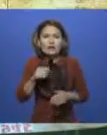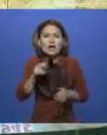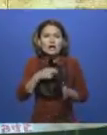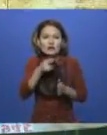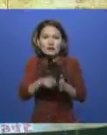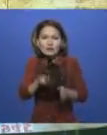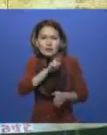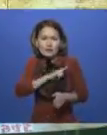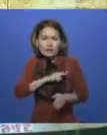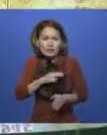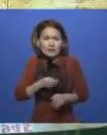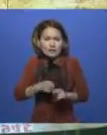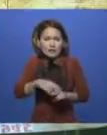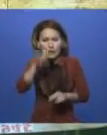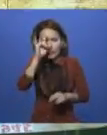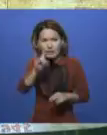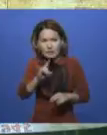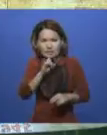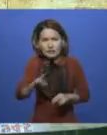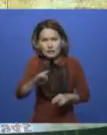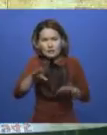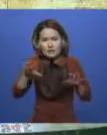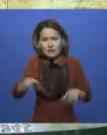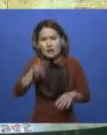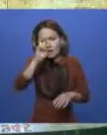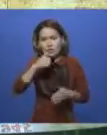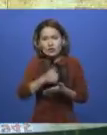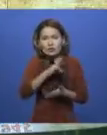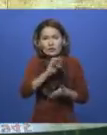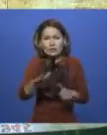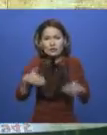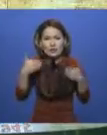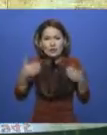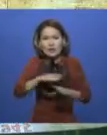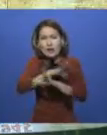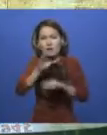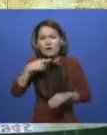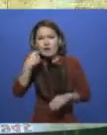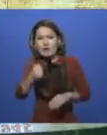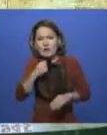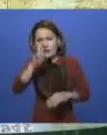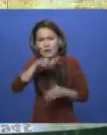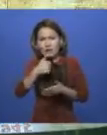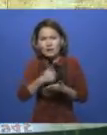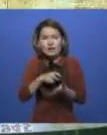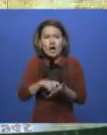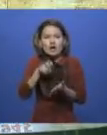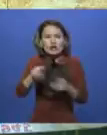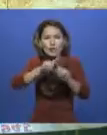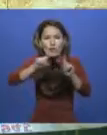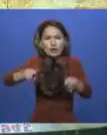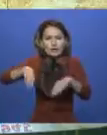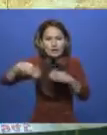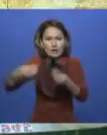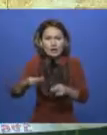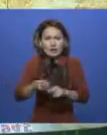жеңістің 70 жылдығы қарсаңында Қазақстанда тұрып жатқан 5115 майдангердің барлығына мемлекет басшысының құттықтау хаты табысталды.